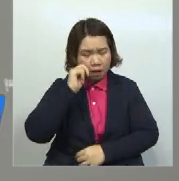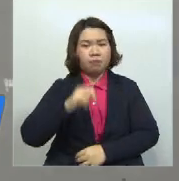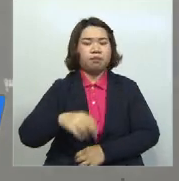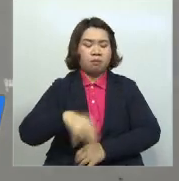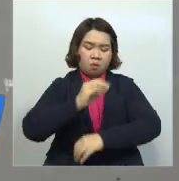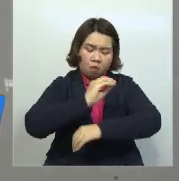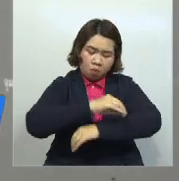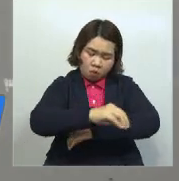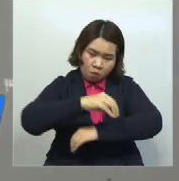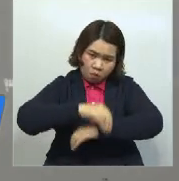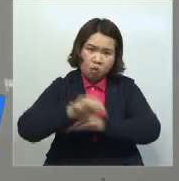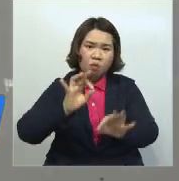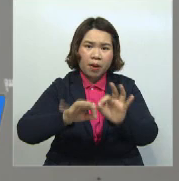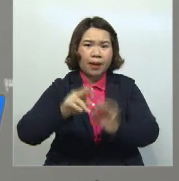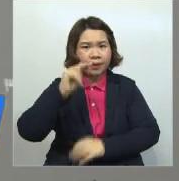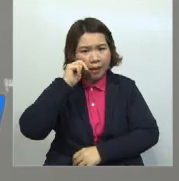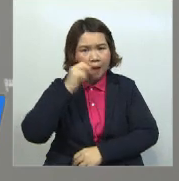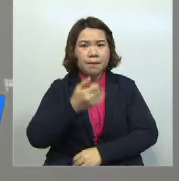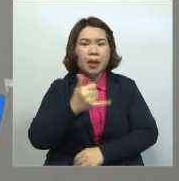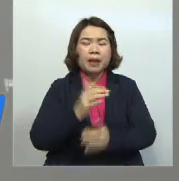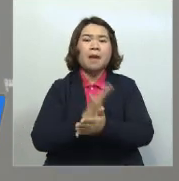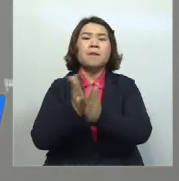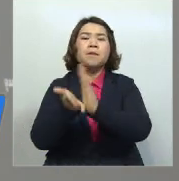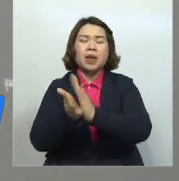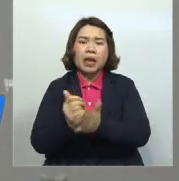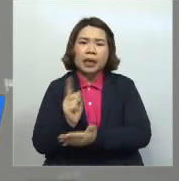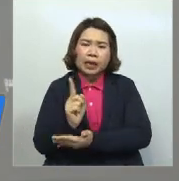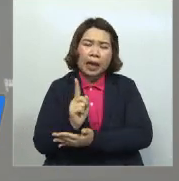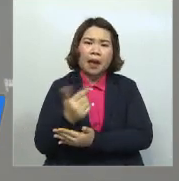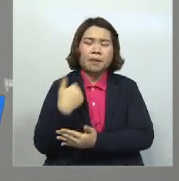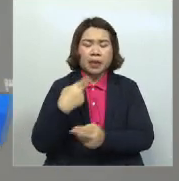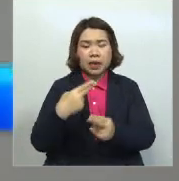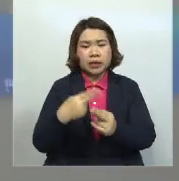าปลูกพืชที่ใช้น้ำน้อยแทนหรือว่าหันไปปลูกพืชบำรุงดินอย่างเช่นปอเทืองนะคะ